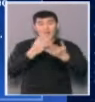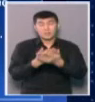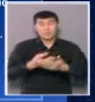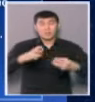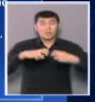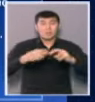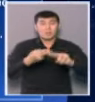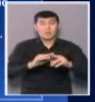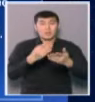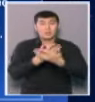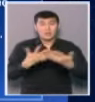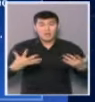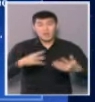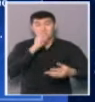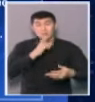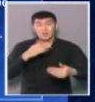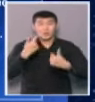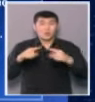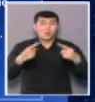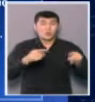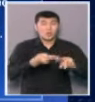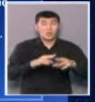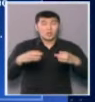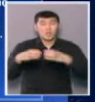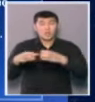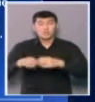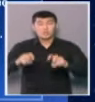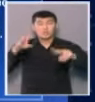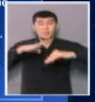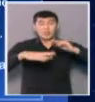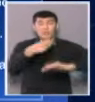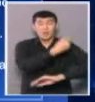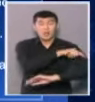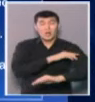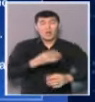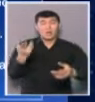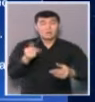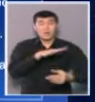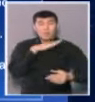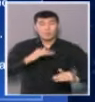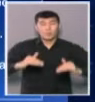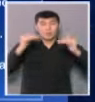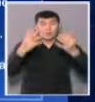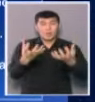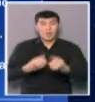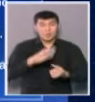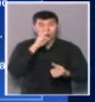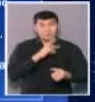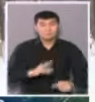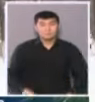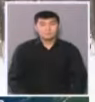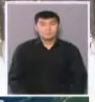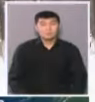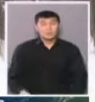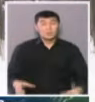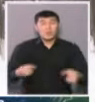начисляется разная зарплата. В настоящее время отраслевой профсоюз работает по вопросу повышения размера оплаты труда этих работников. В